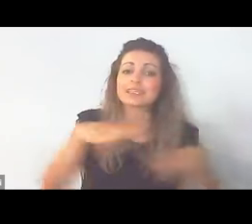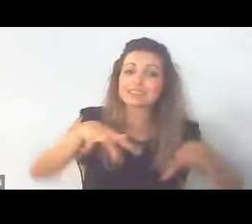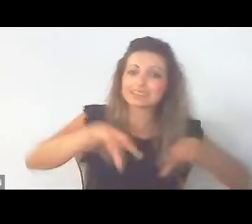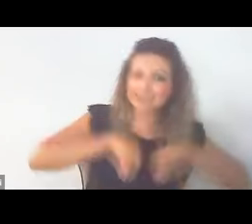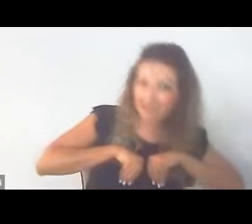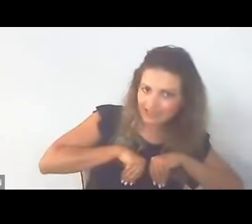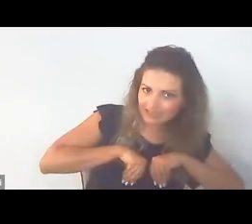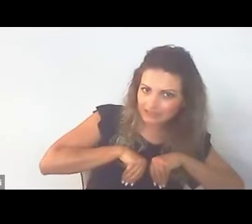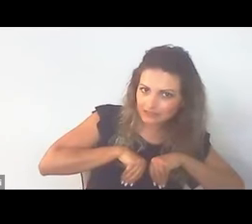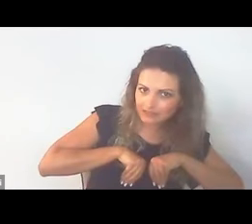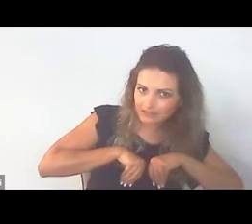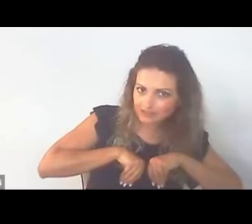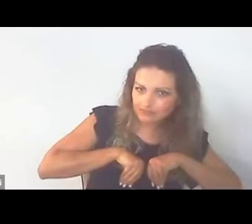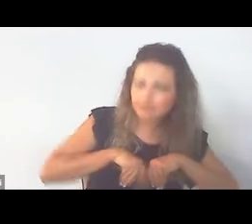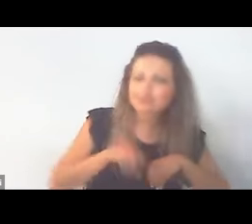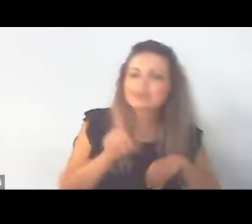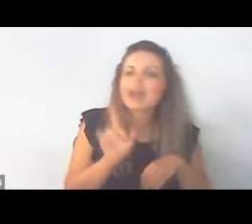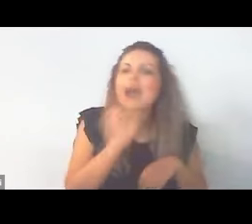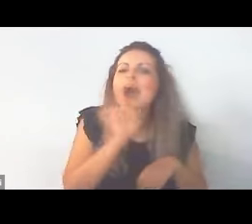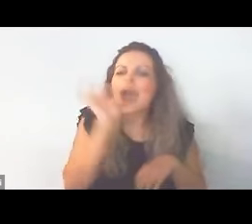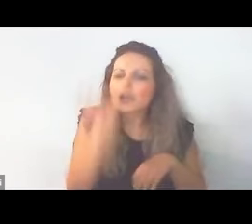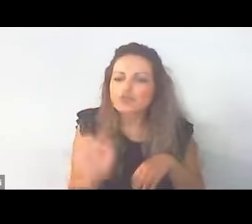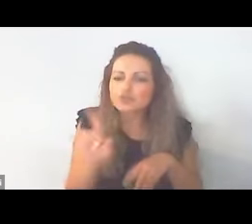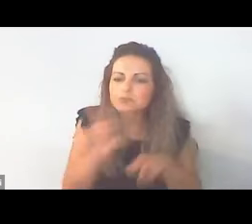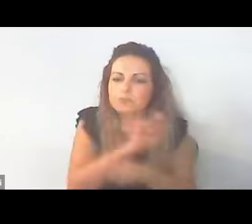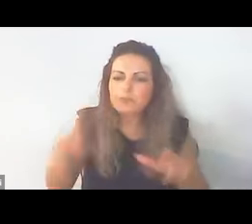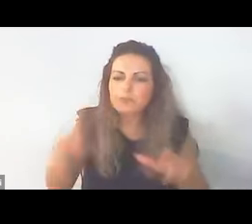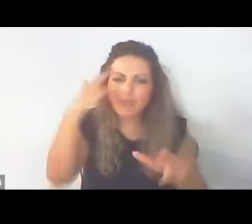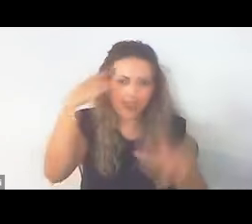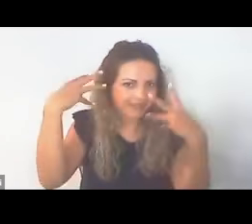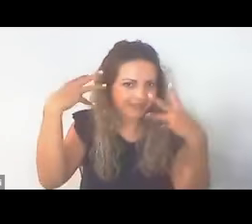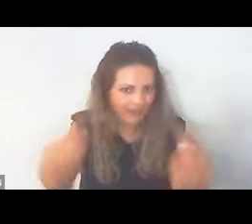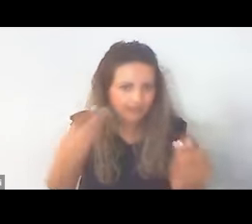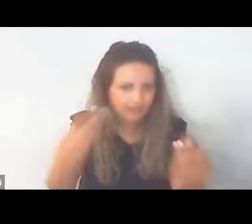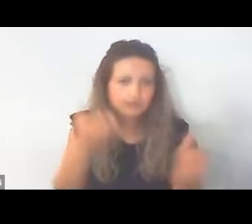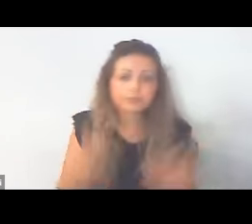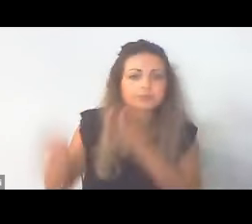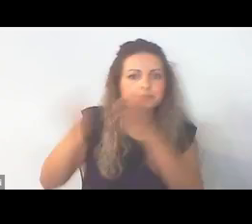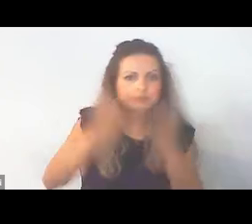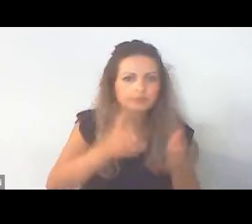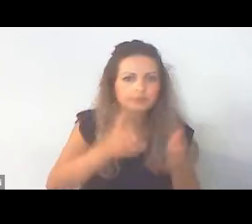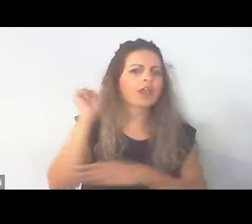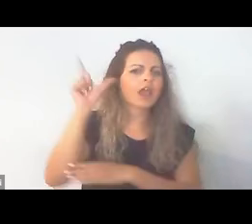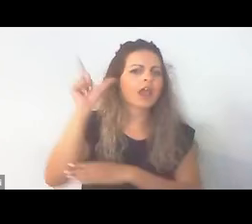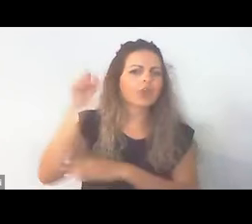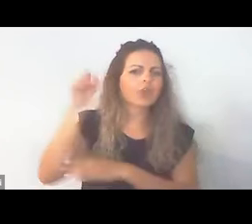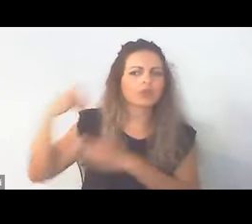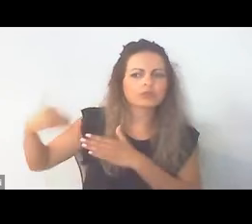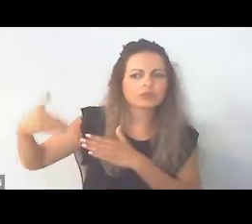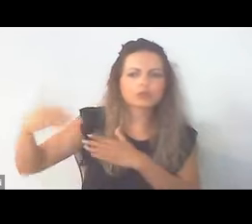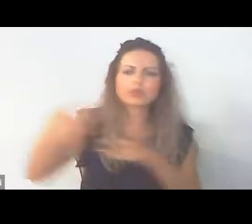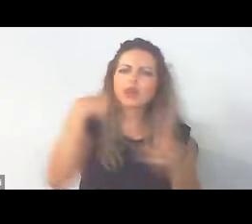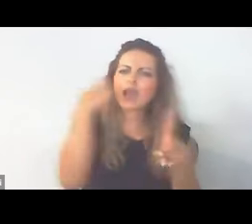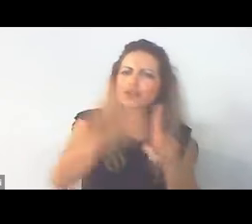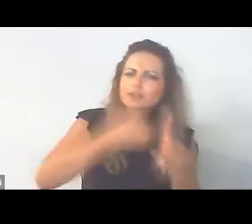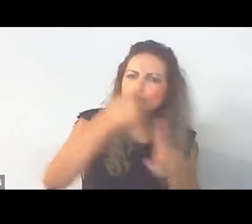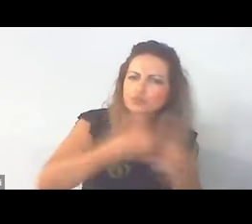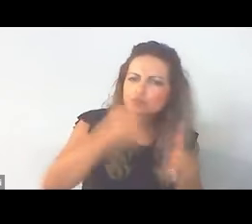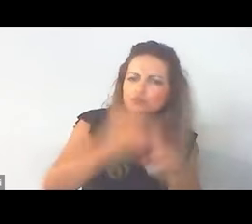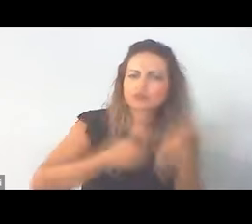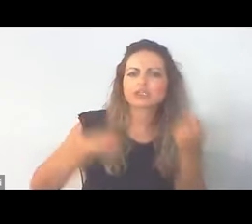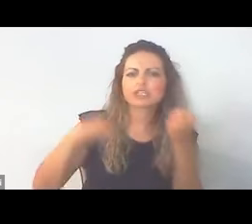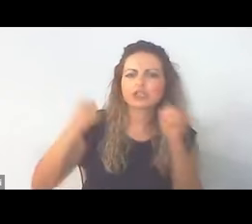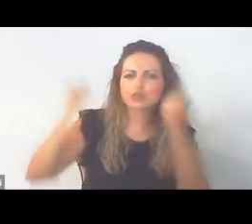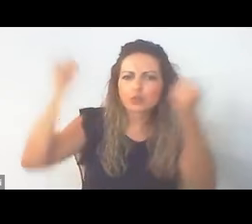με βάση την απουσία συνένεσης. Ακολούθησαν μία σειρά από εκδηλώσεις, ακτιβισμούς, κινητοποιήσεις, είτε σε κεντρικό, είτε σε